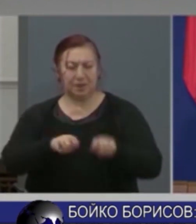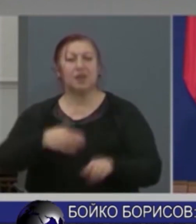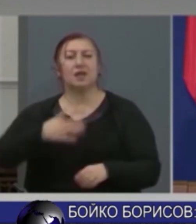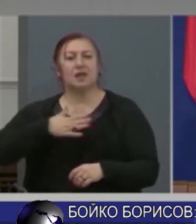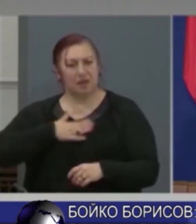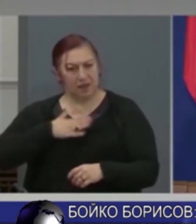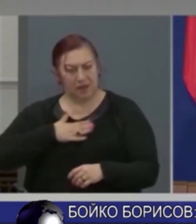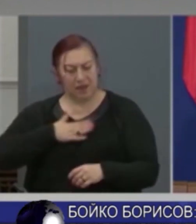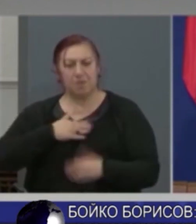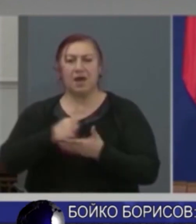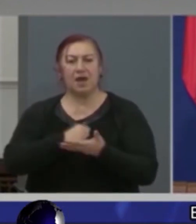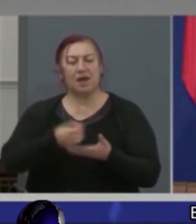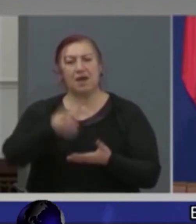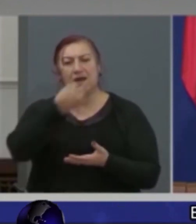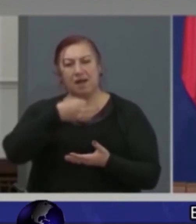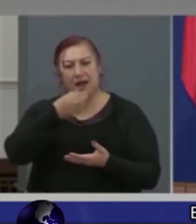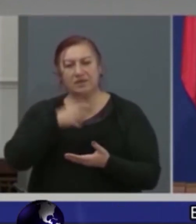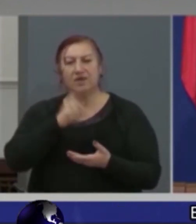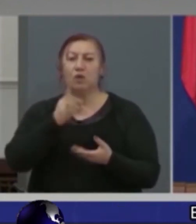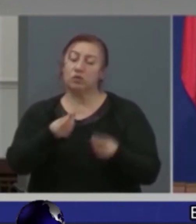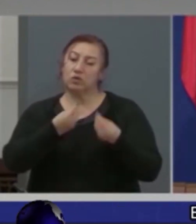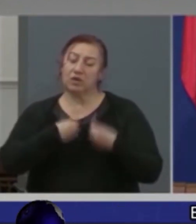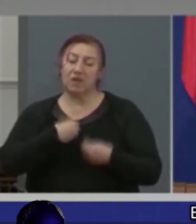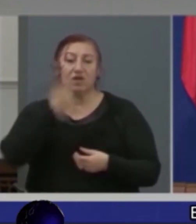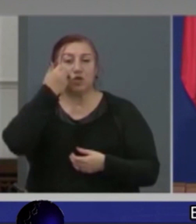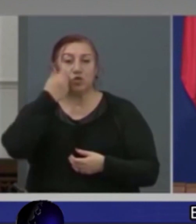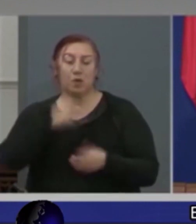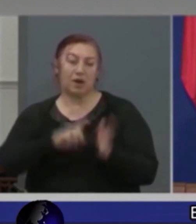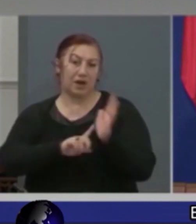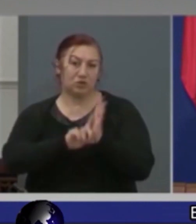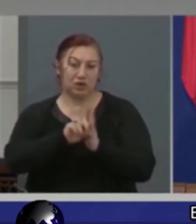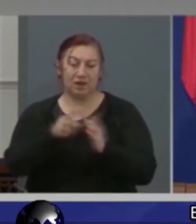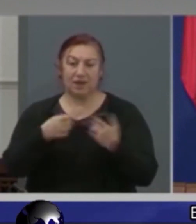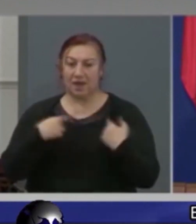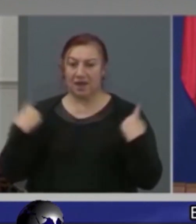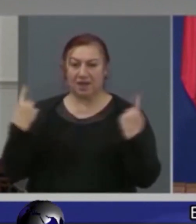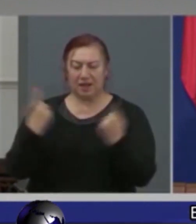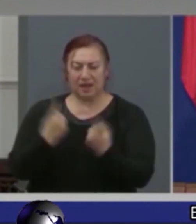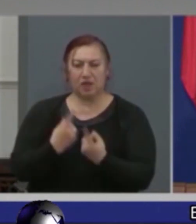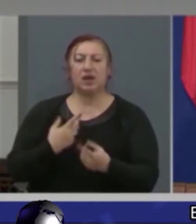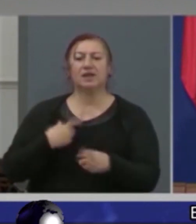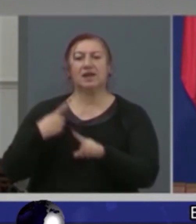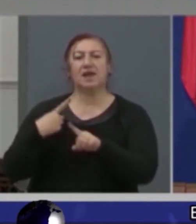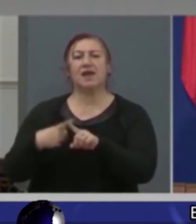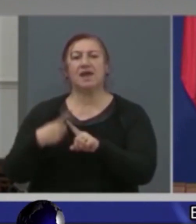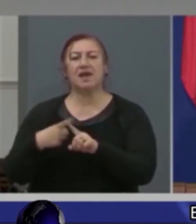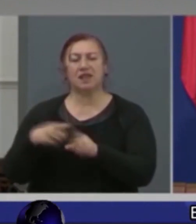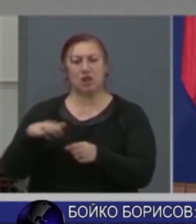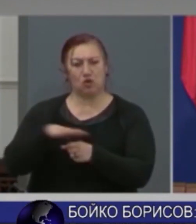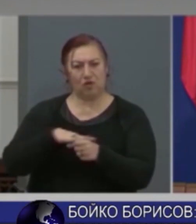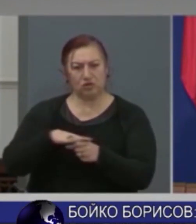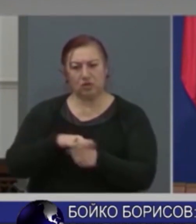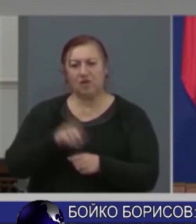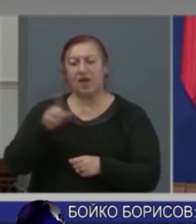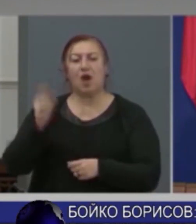лекарства, които дават добър резултат и ние от тях, дали се на хининова основа, макар че едните